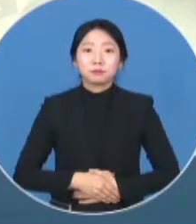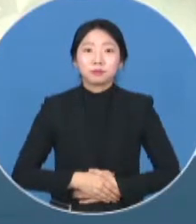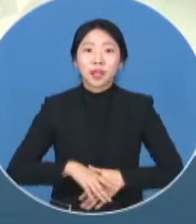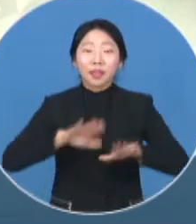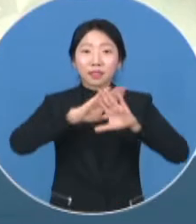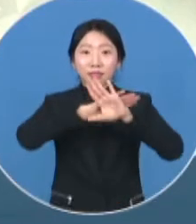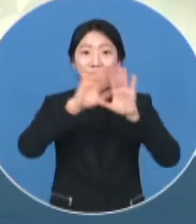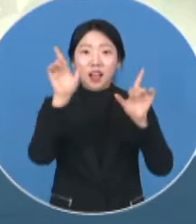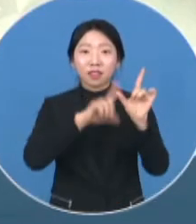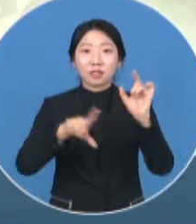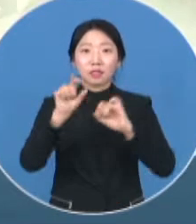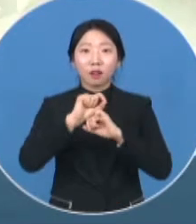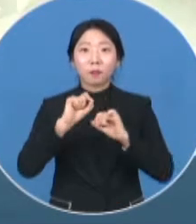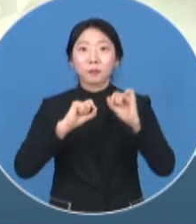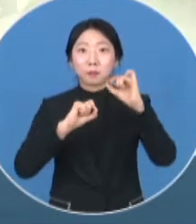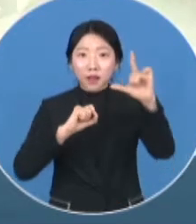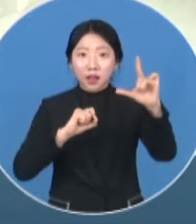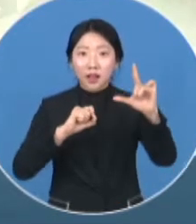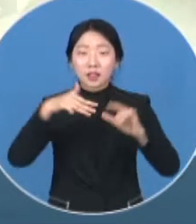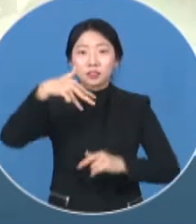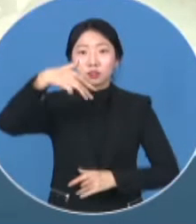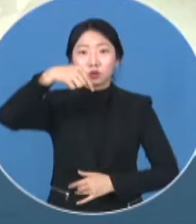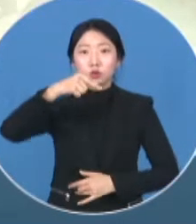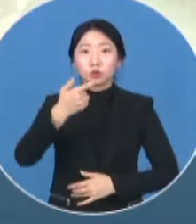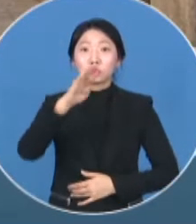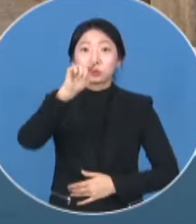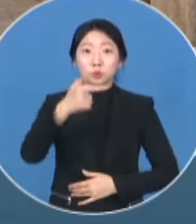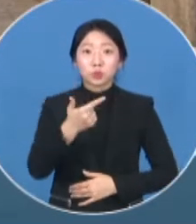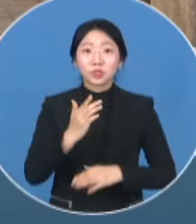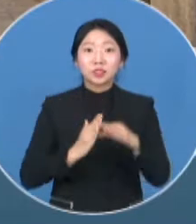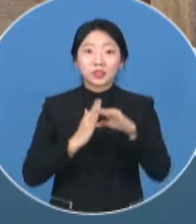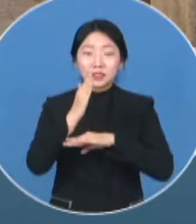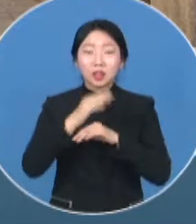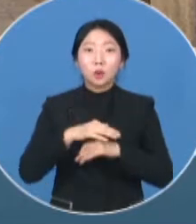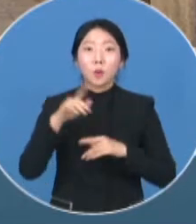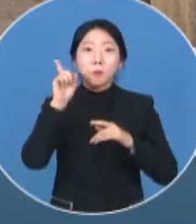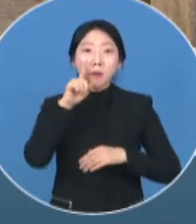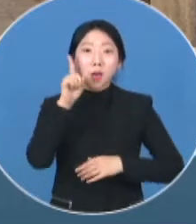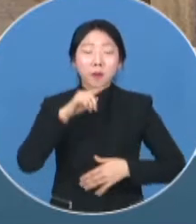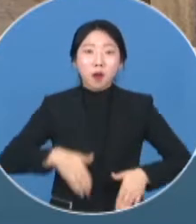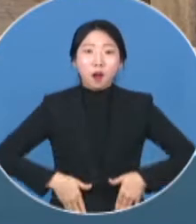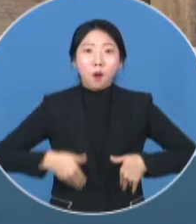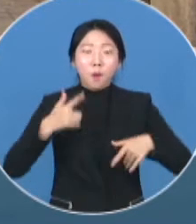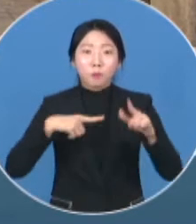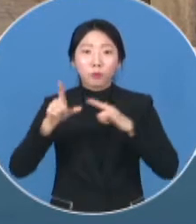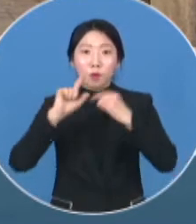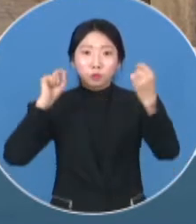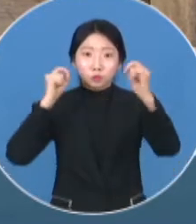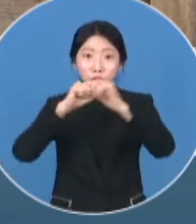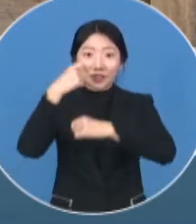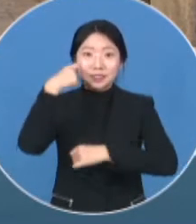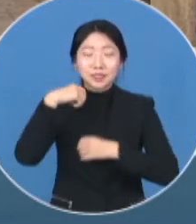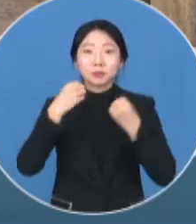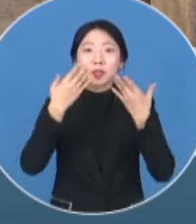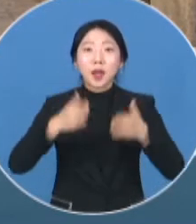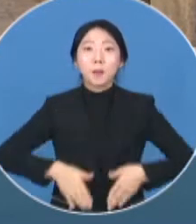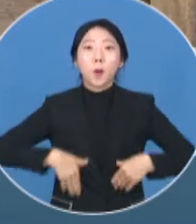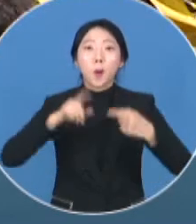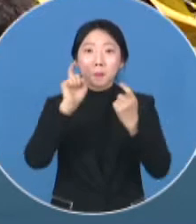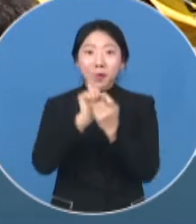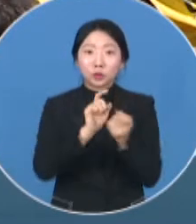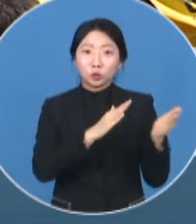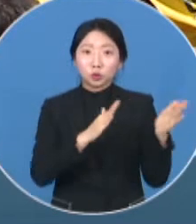낮이 길어지기 시작한다는 절기춘분도 지나고 하루하루 완연한 봄 기운이 더해지고 있습니다. 안양 시도 새봄맞이